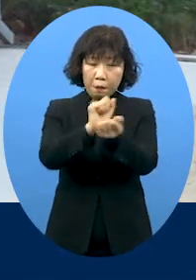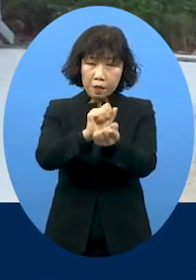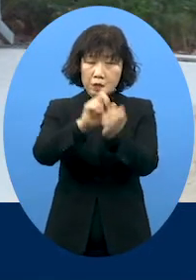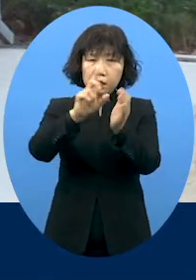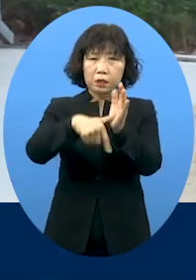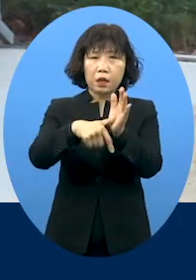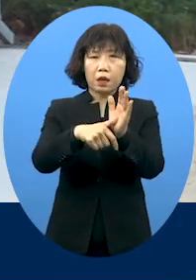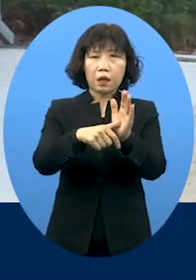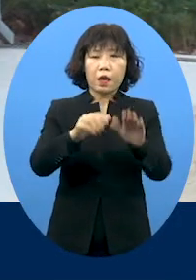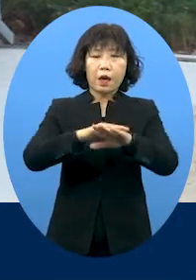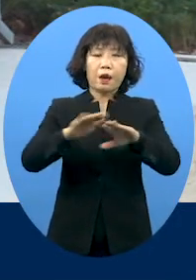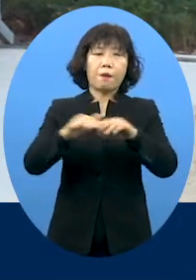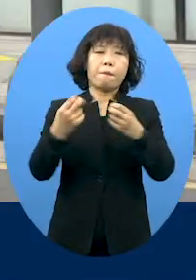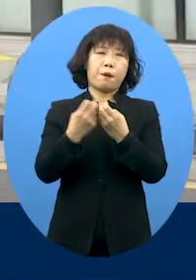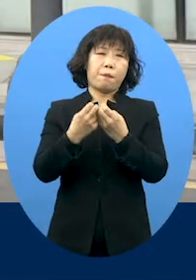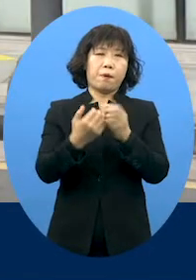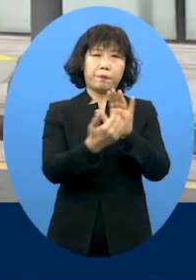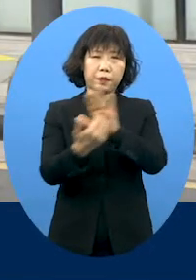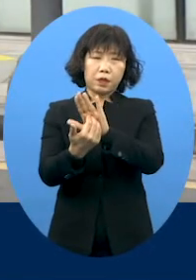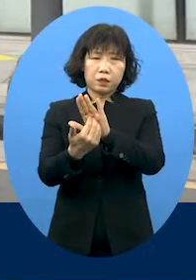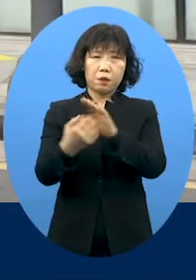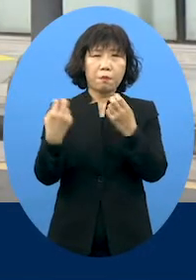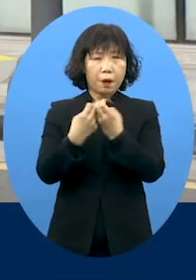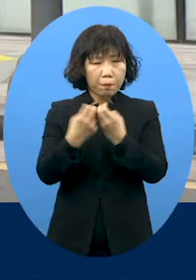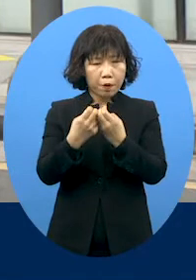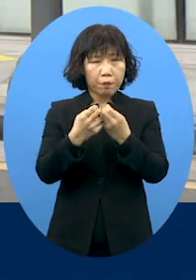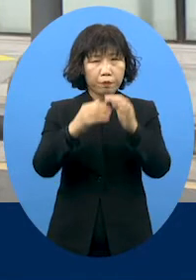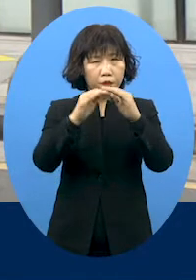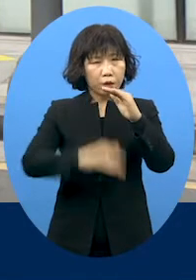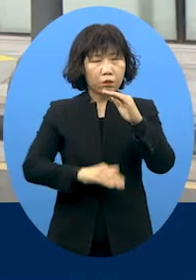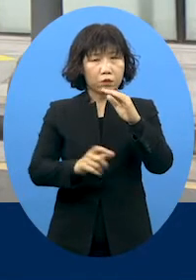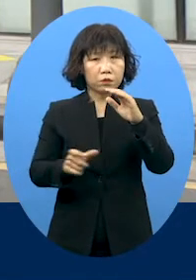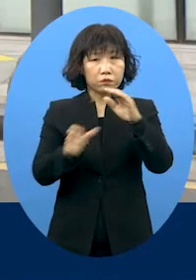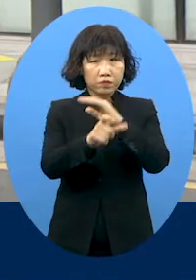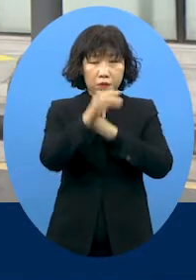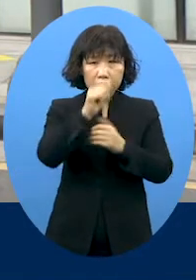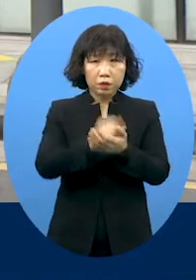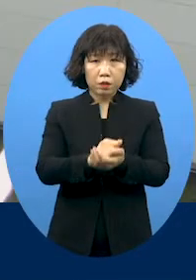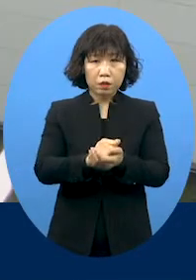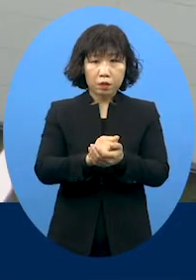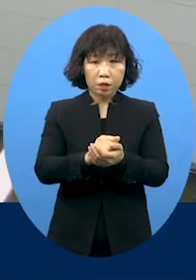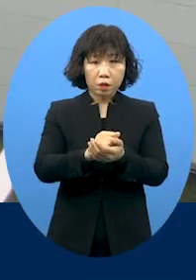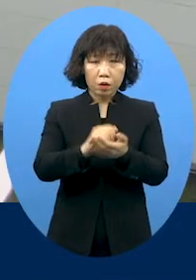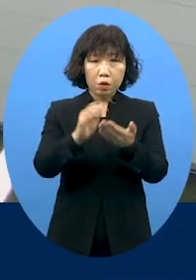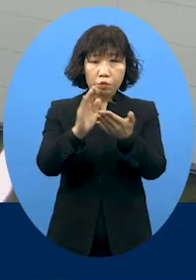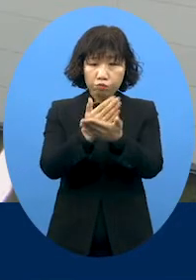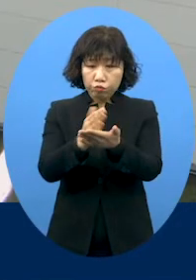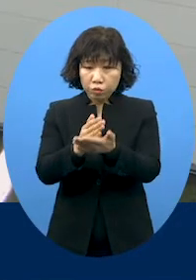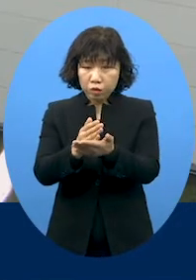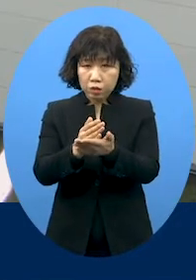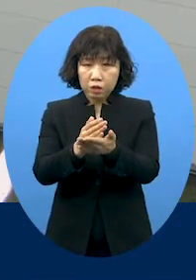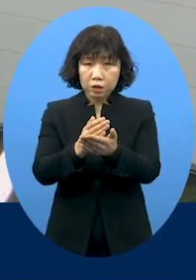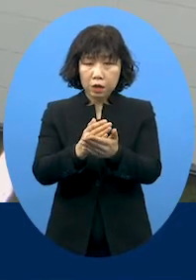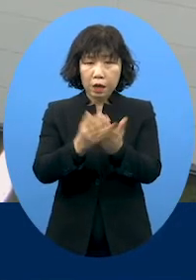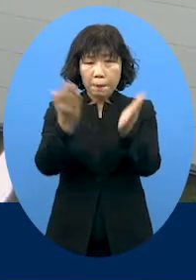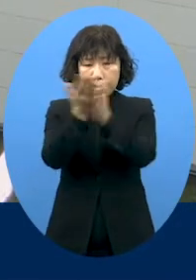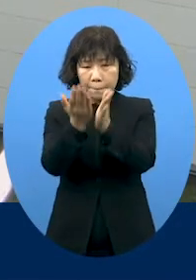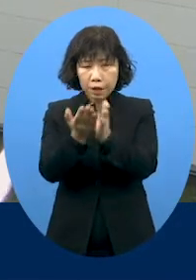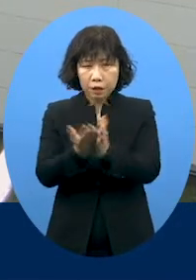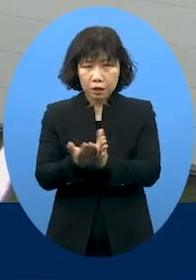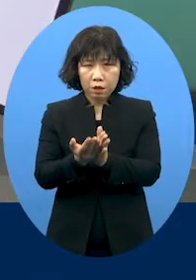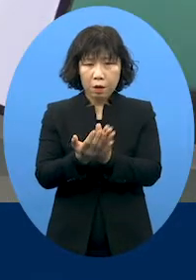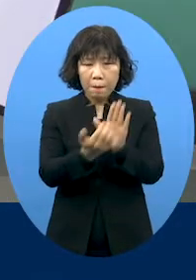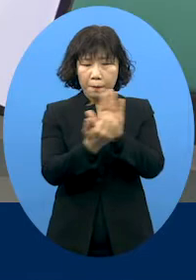조치사항 등을 담았습니다 주요 내용으로는 감염병 유행 시 위험도 분류 책 이에 맞는 단계별 운영기준